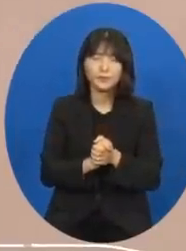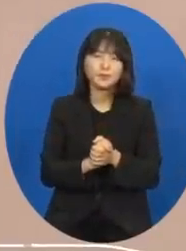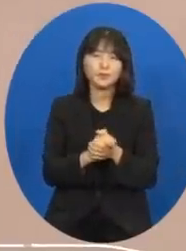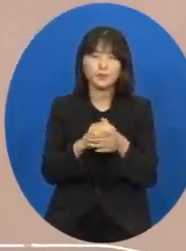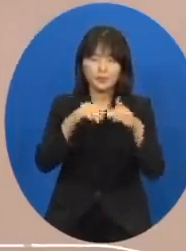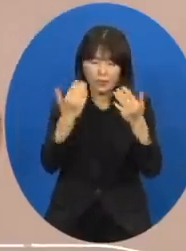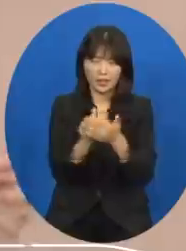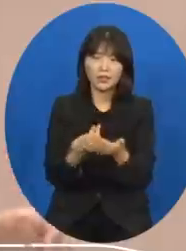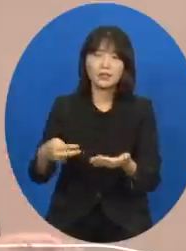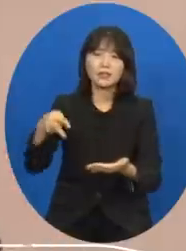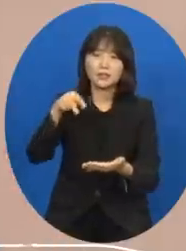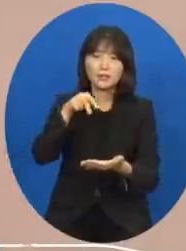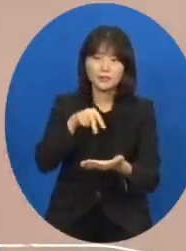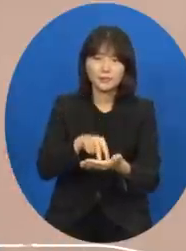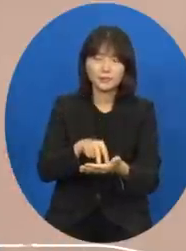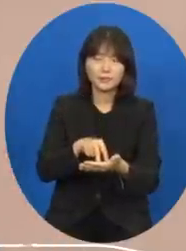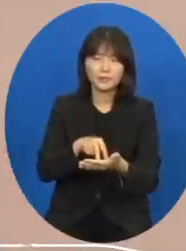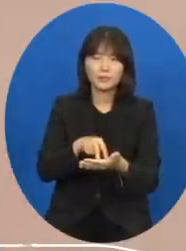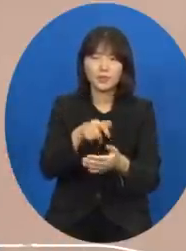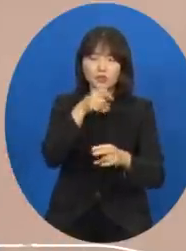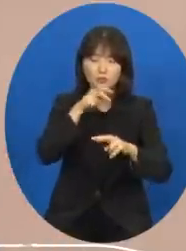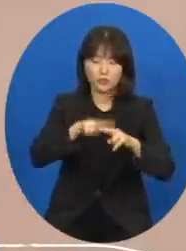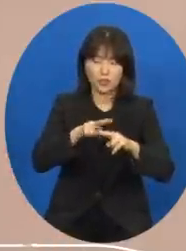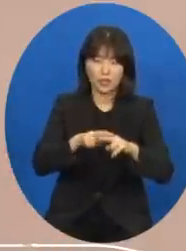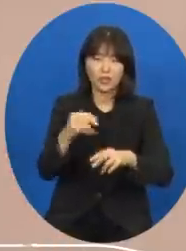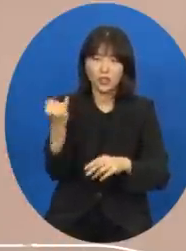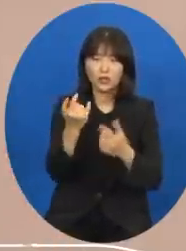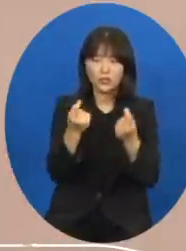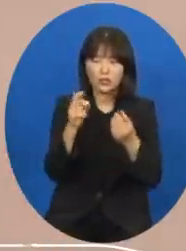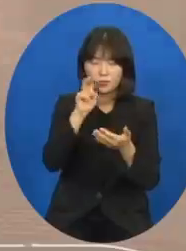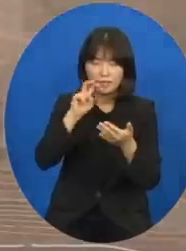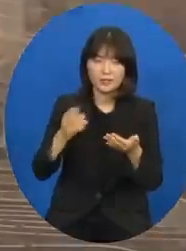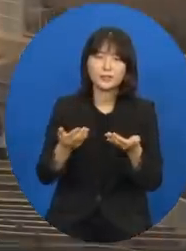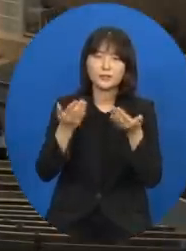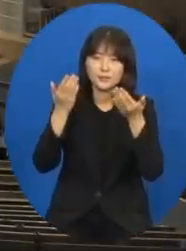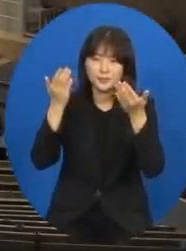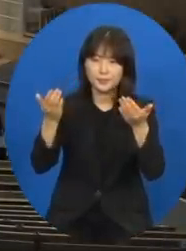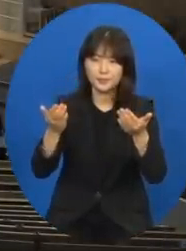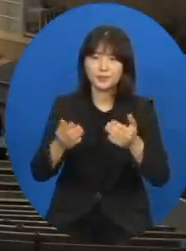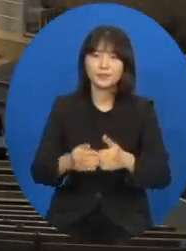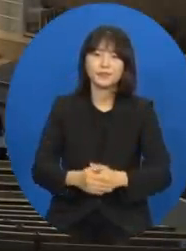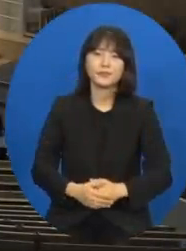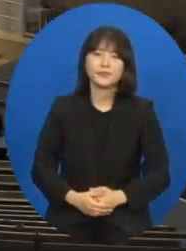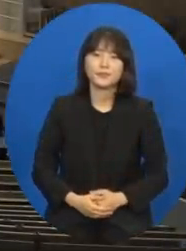다 일어나셔서 우물가의 여인처럼 찬양하겠습니다.